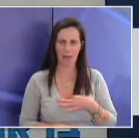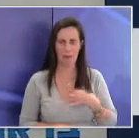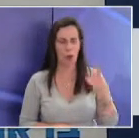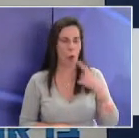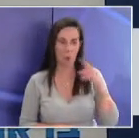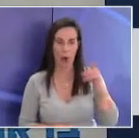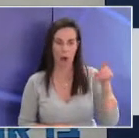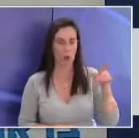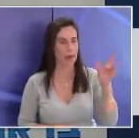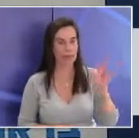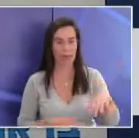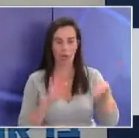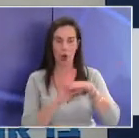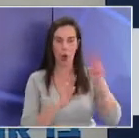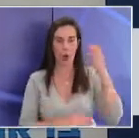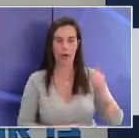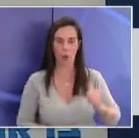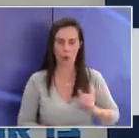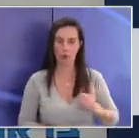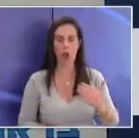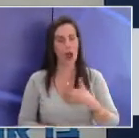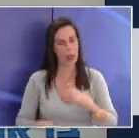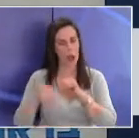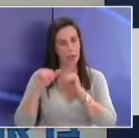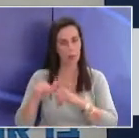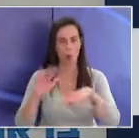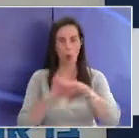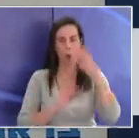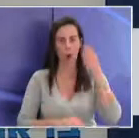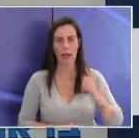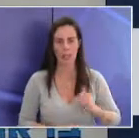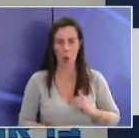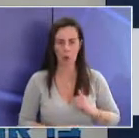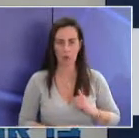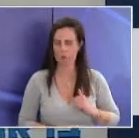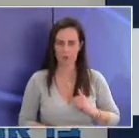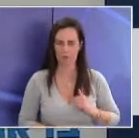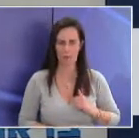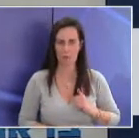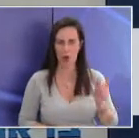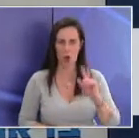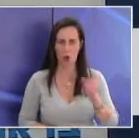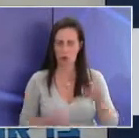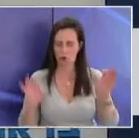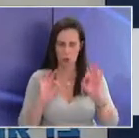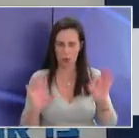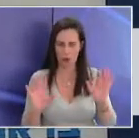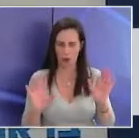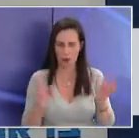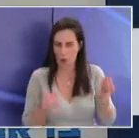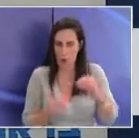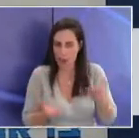אומר שהוא התנגד לחוק הגיוס, אנחנו נתמוך בחוק הגיוס, לא צריך פה שום פרשנות